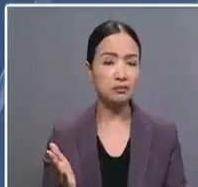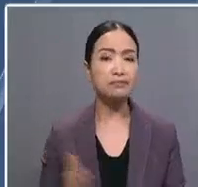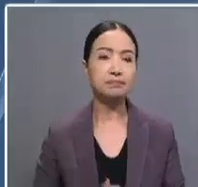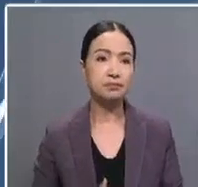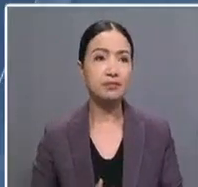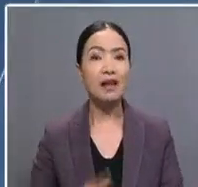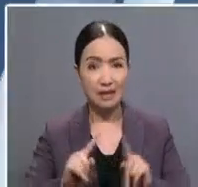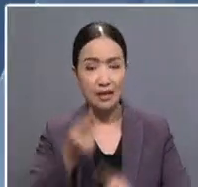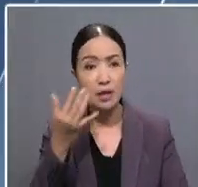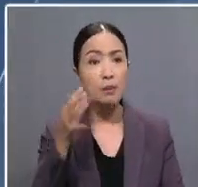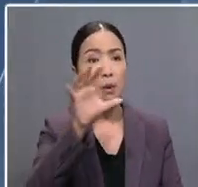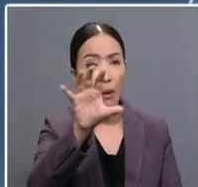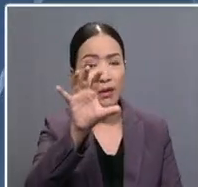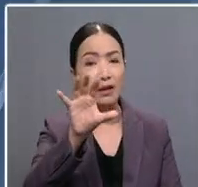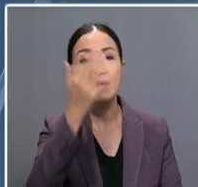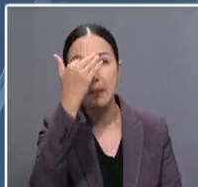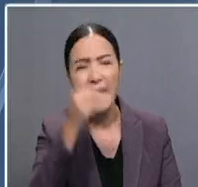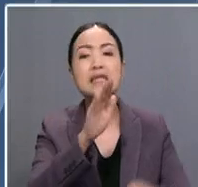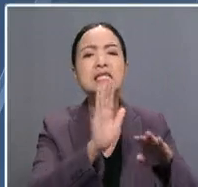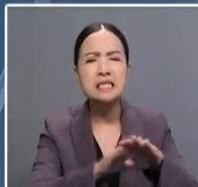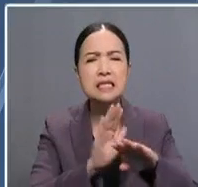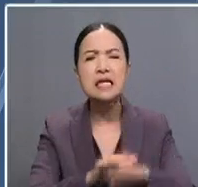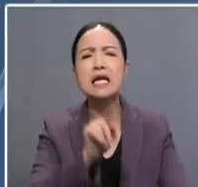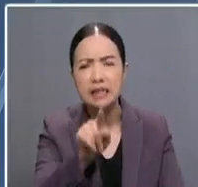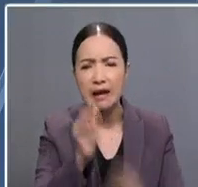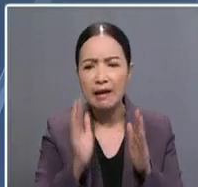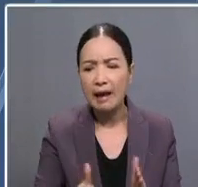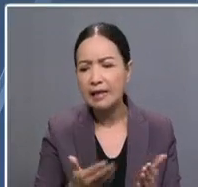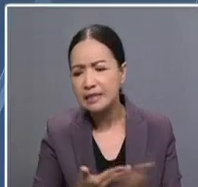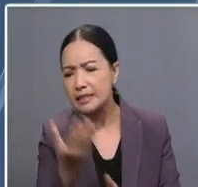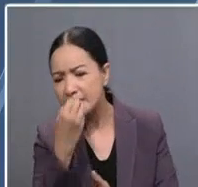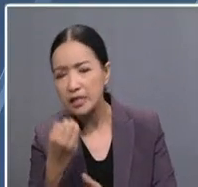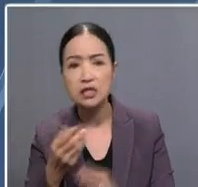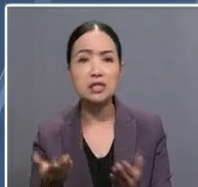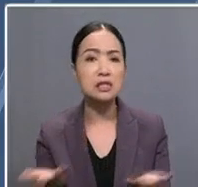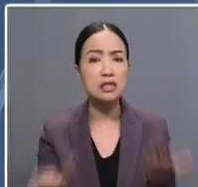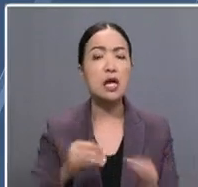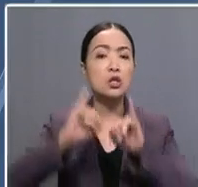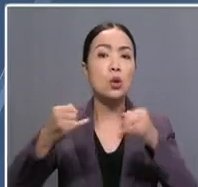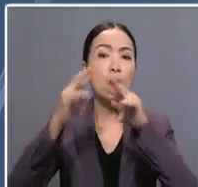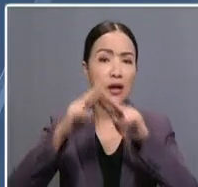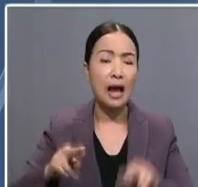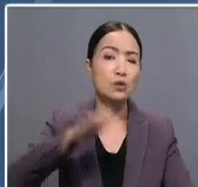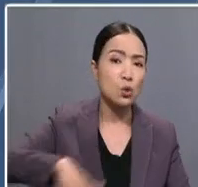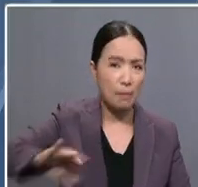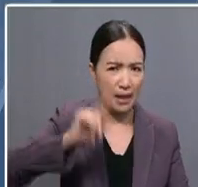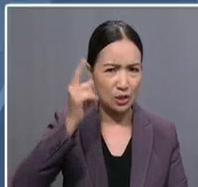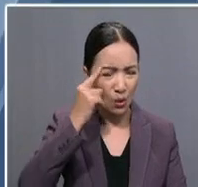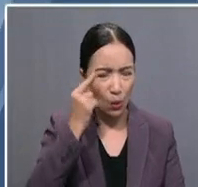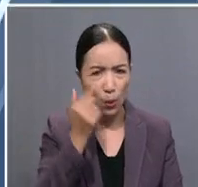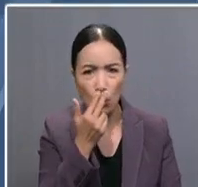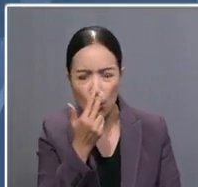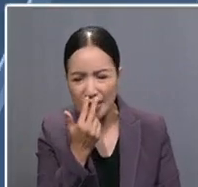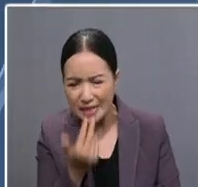ปแต่ว่าที่เอามาโพสต์เนี่ยเพื่อเป็นการเตือนสติให้ทั้งผู้บริโภคและโดยเฉพาะเจ้าของร้านอาหารทั่วๆไปให้ใช้สติเยอะ